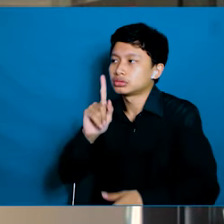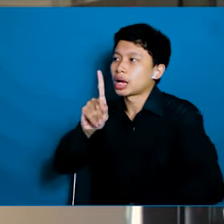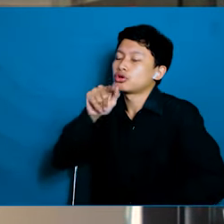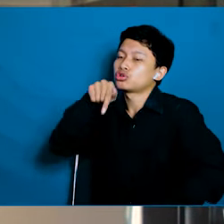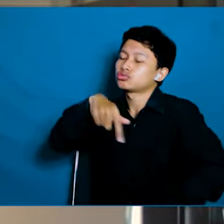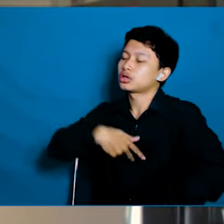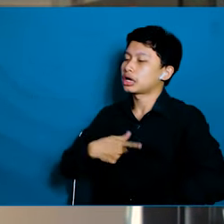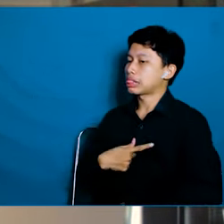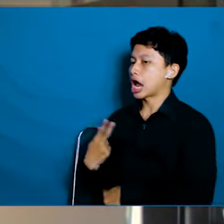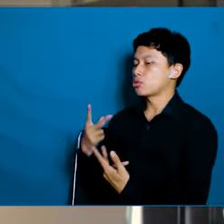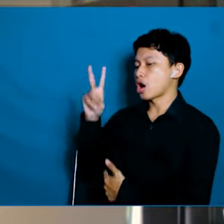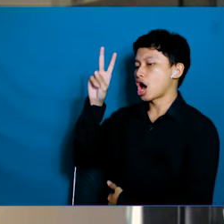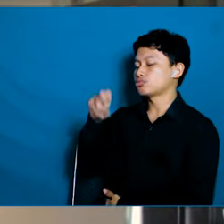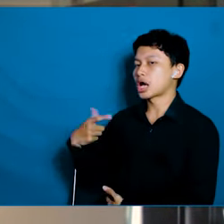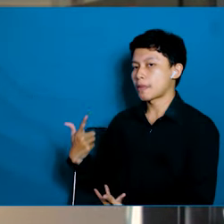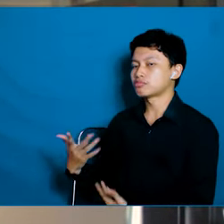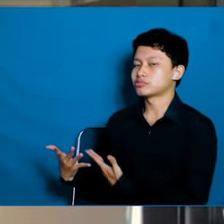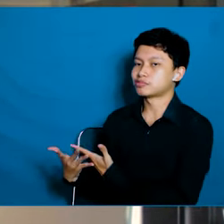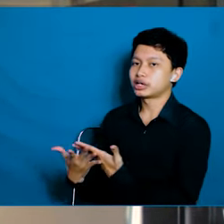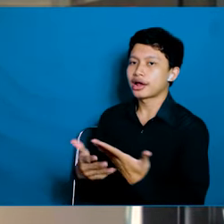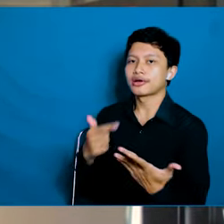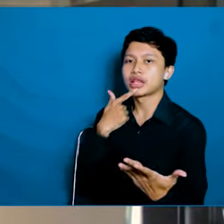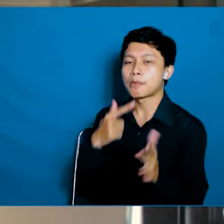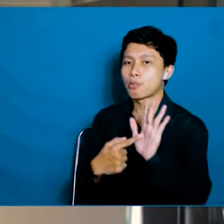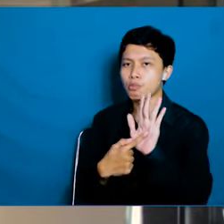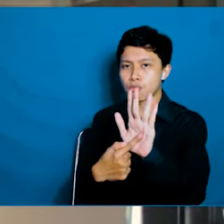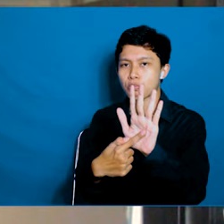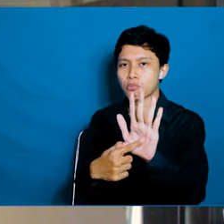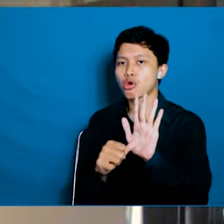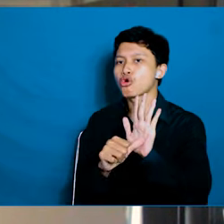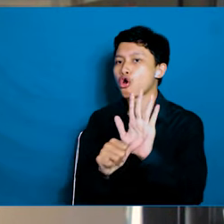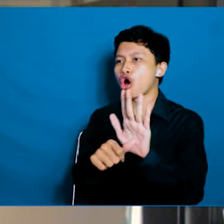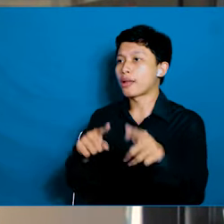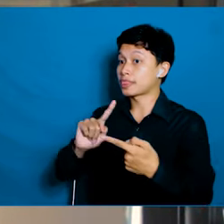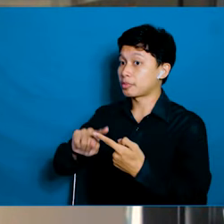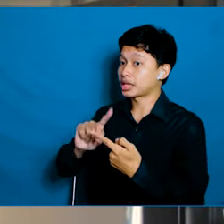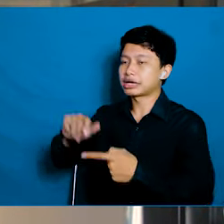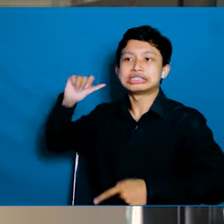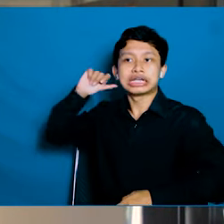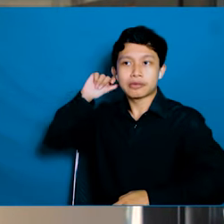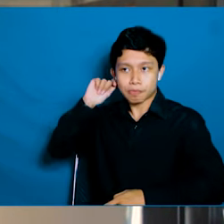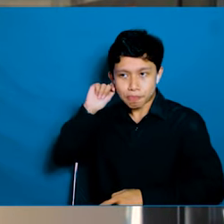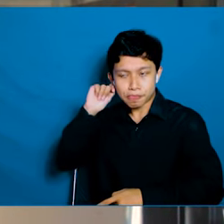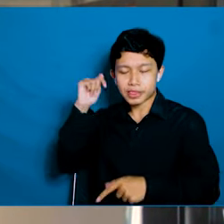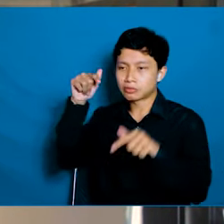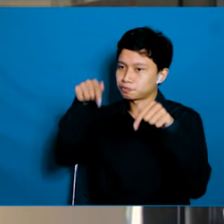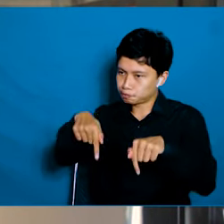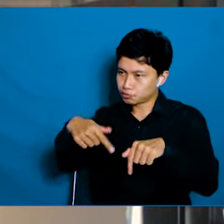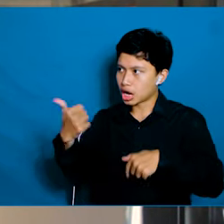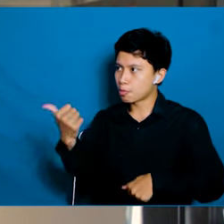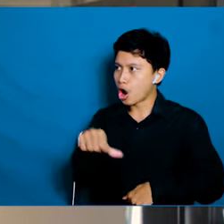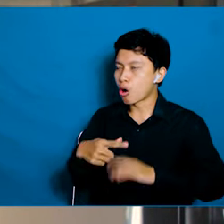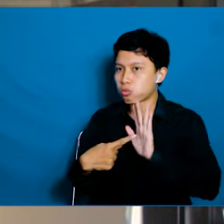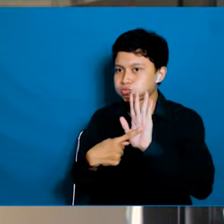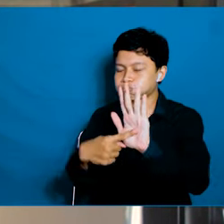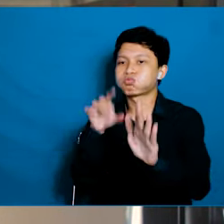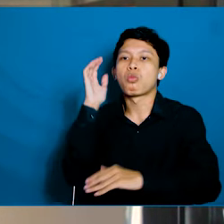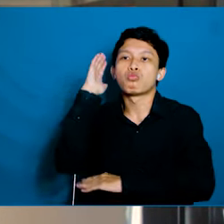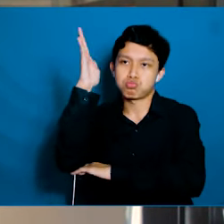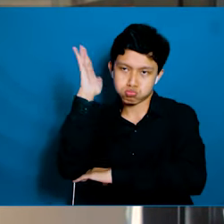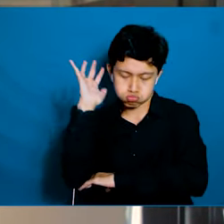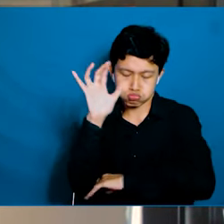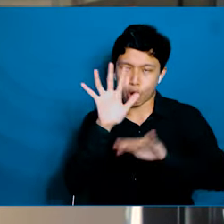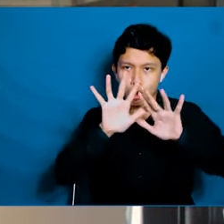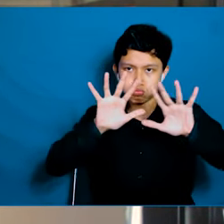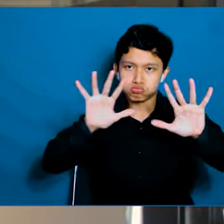nih yang maka kita juga harus memberikan apa ya, mendorong pada teman-teman perempuan yang sekarang ini lagi muncul, bermunculan.